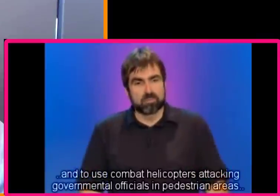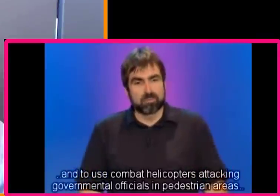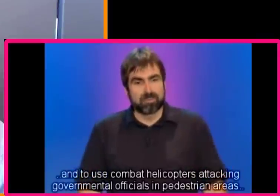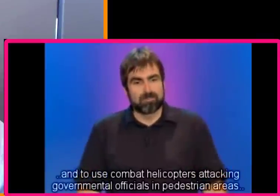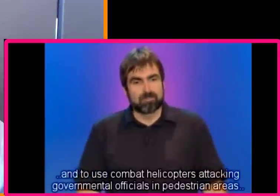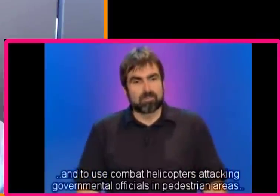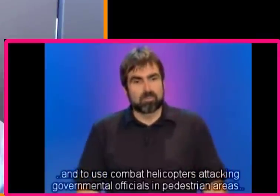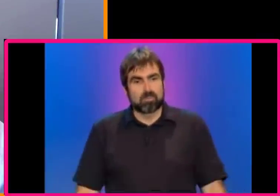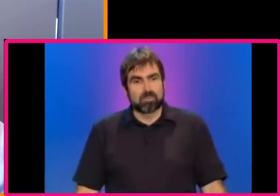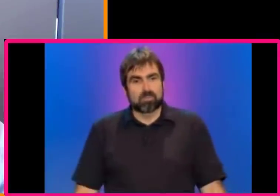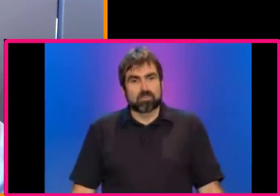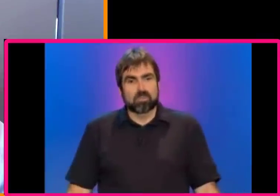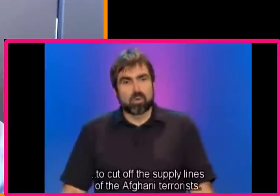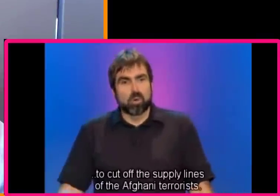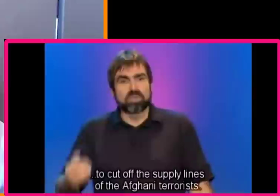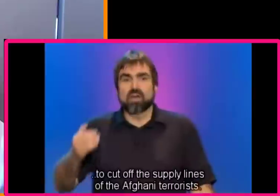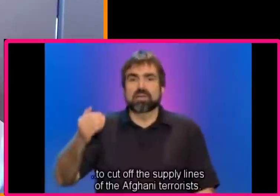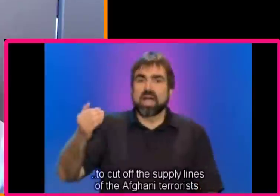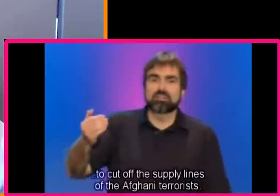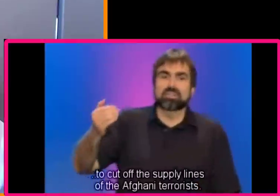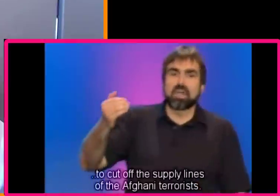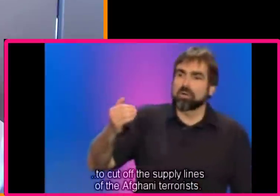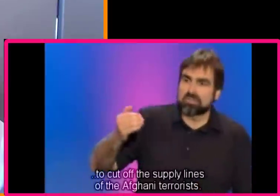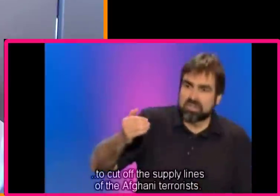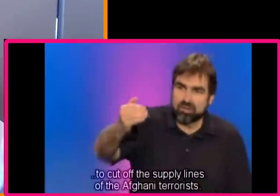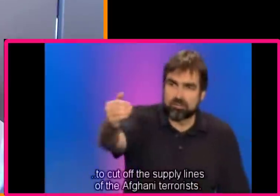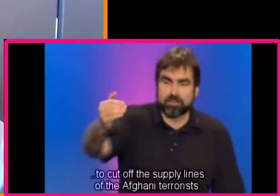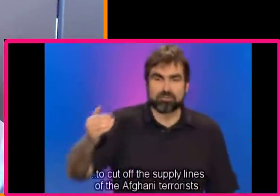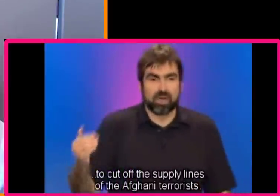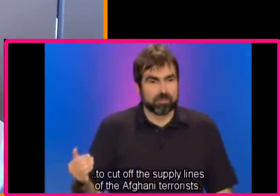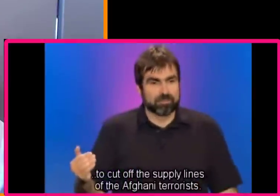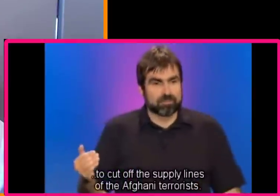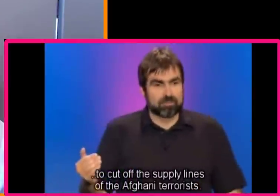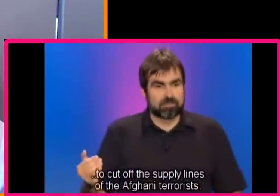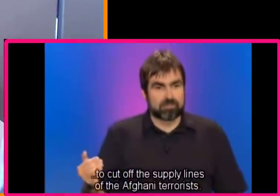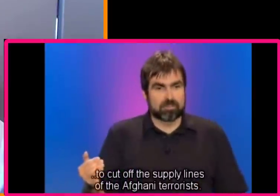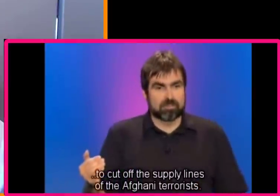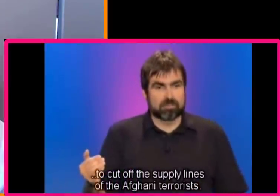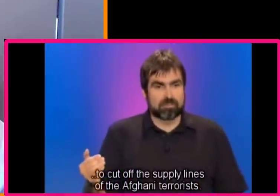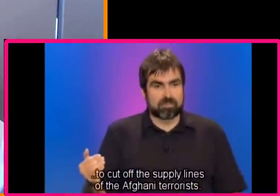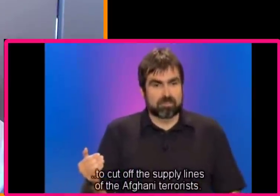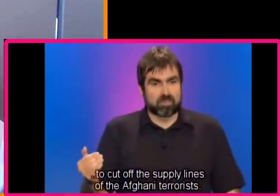müssen um den afghanischen terroristin nachschub abzuschneiden